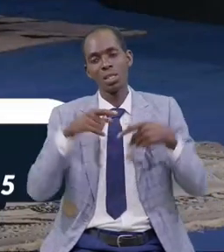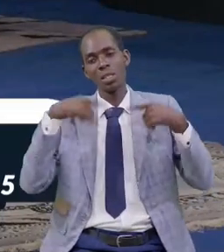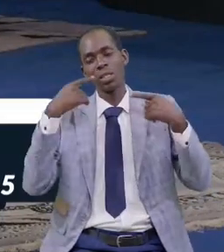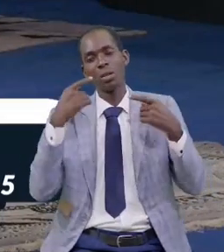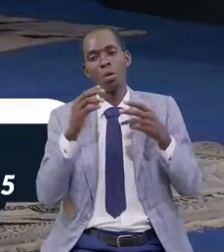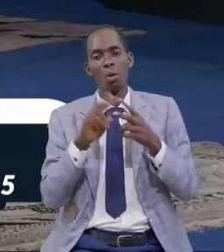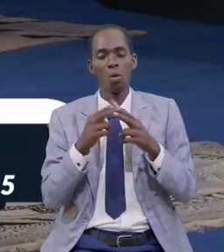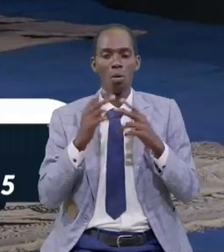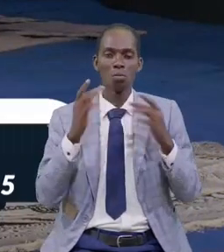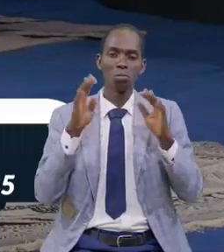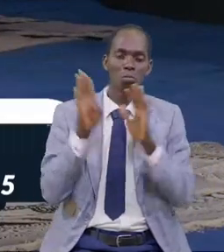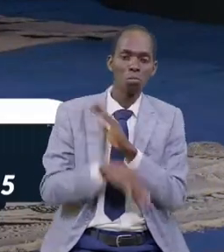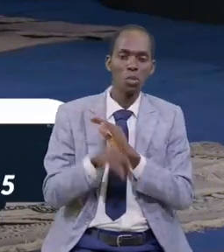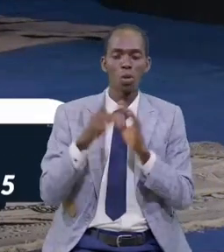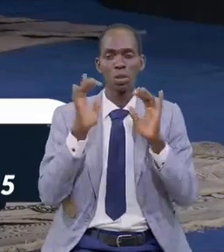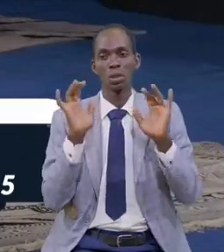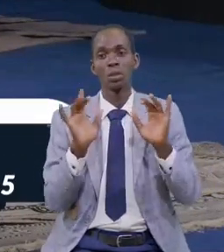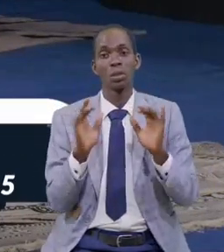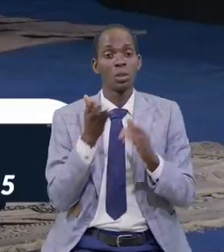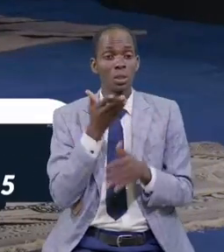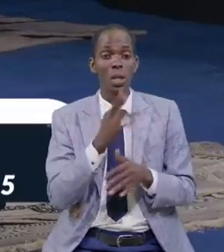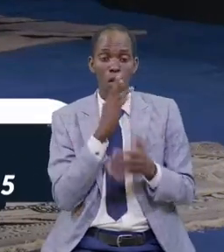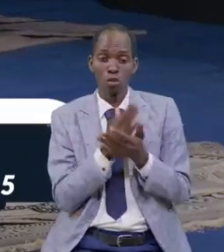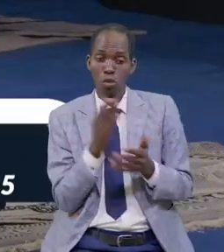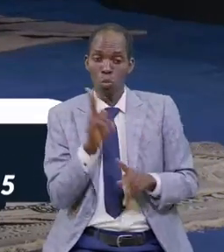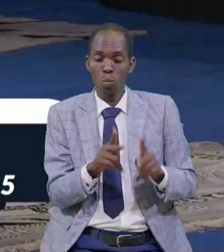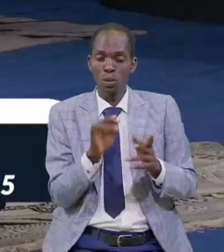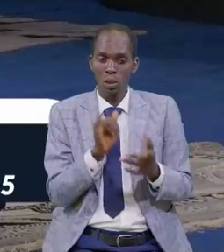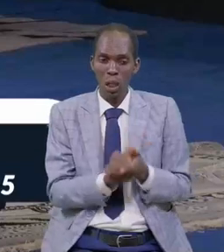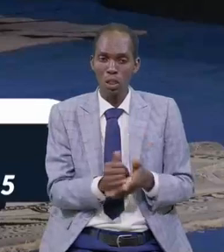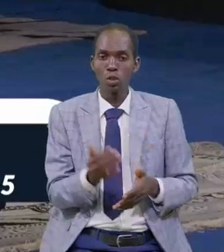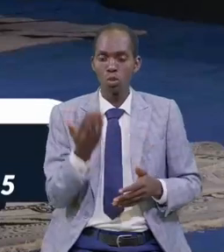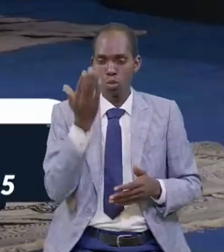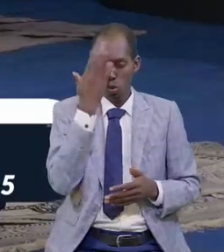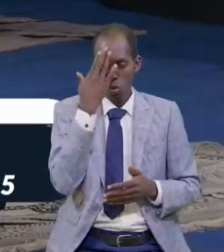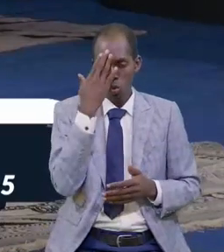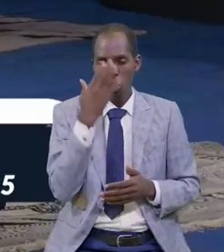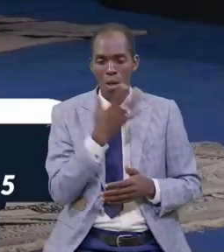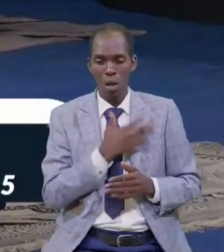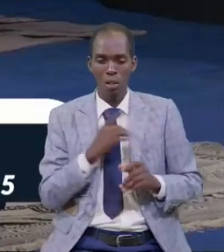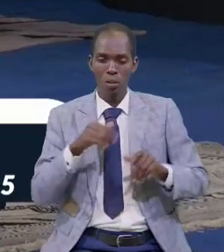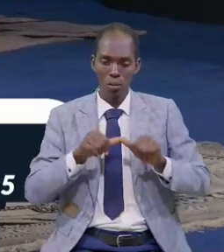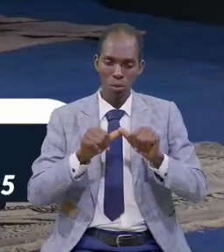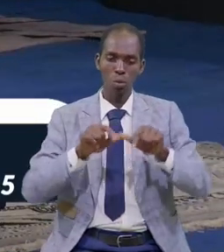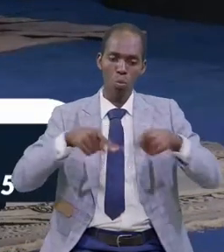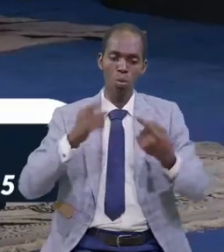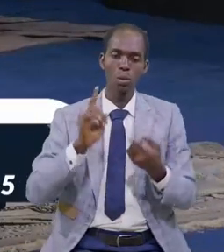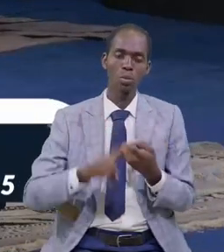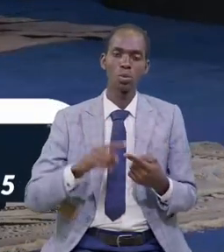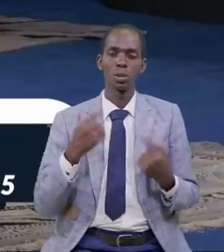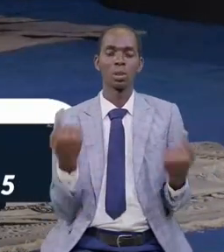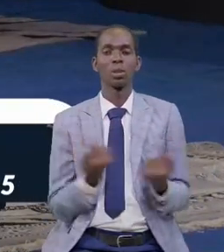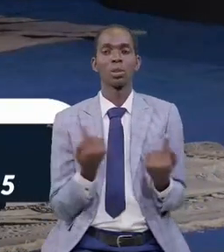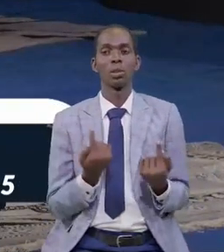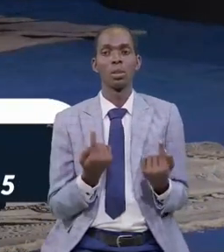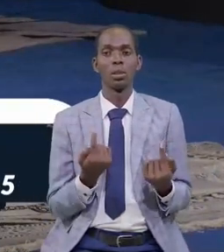des mqueurs ceux qui pêchent intentionnellement ils savent que dieu